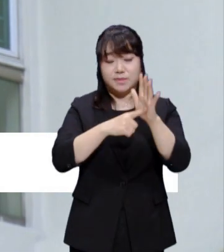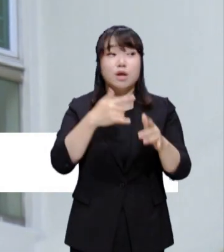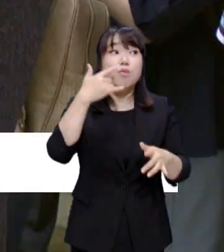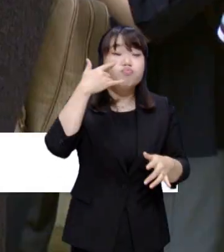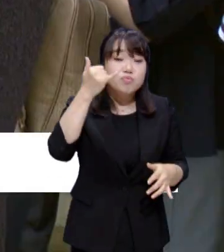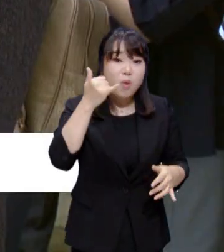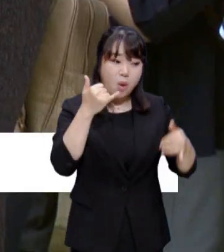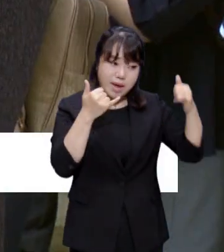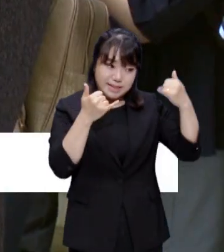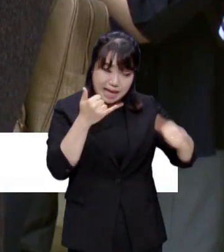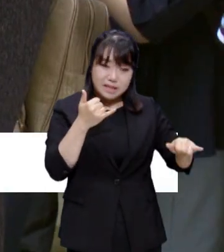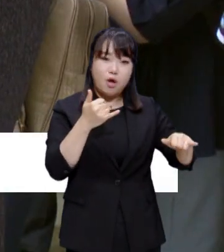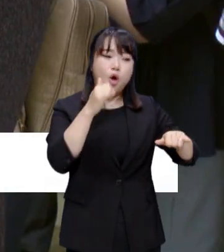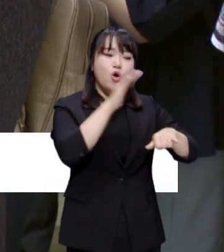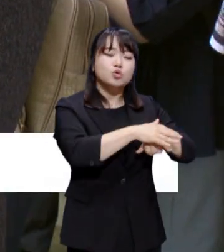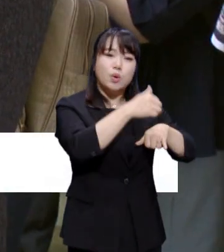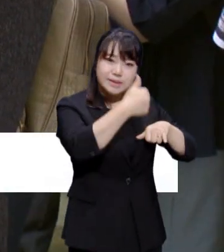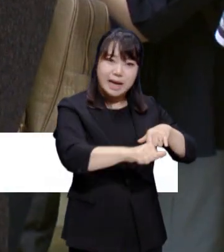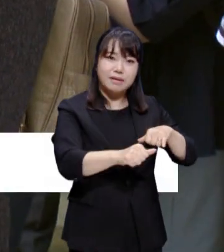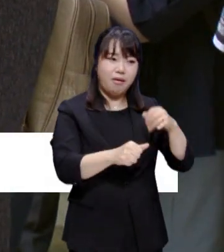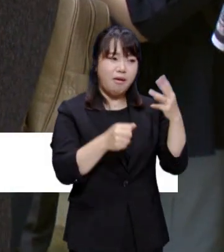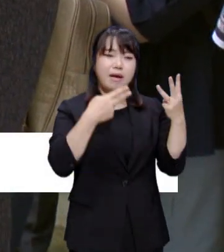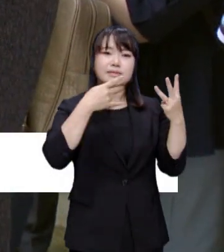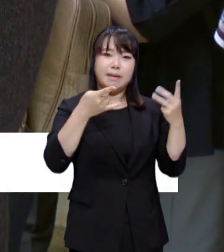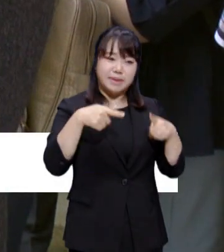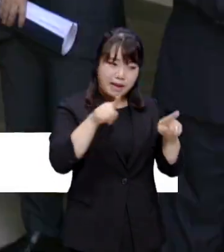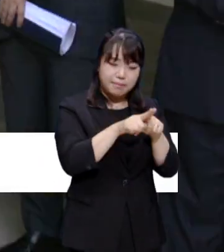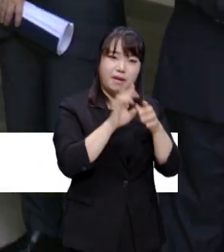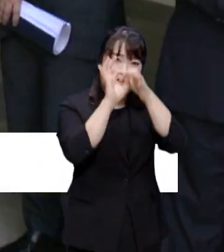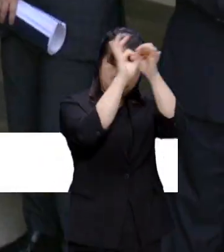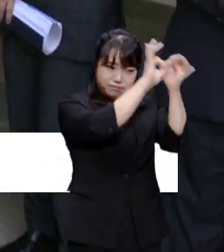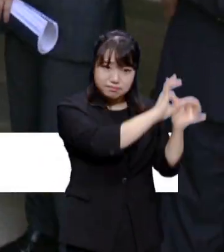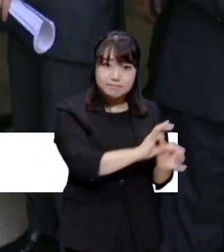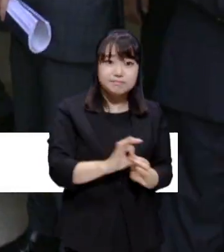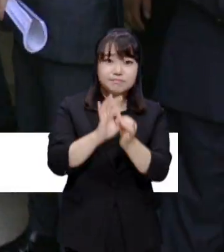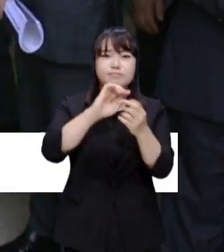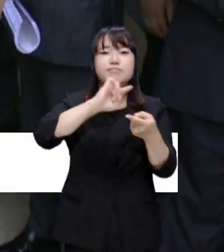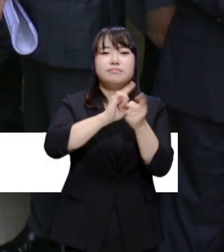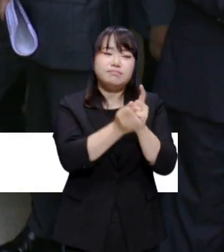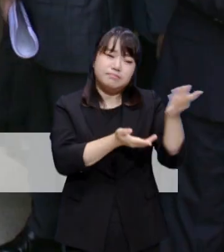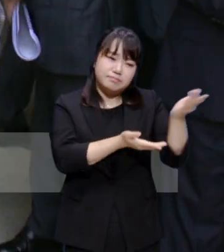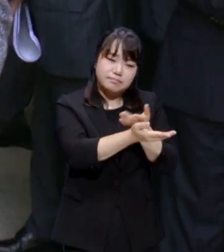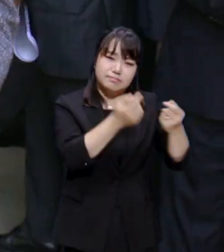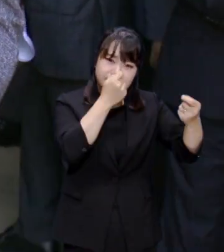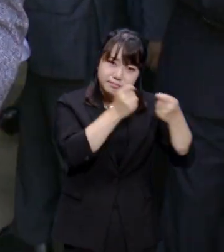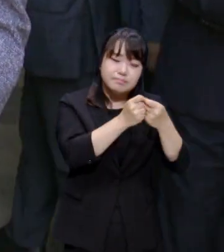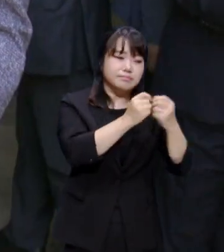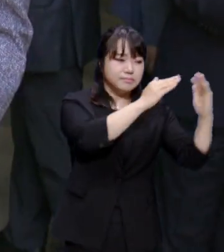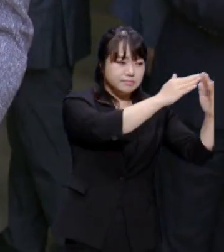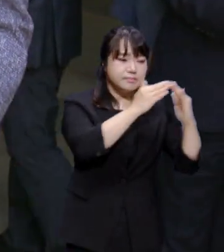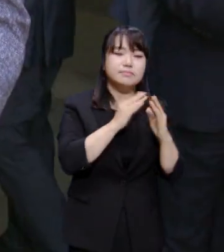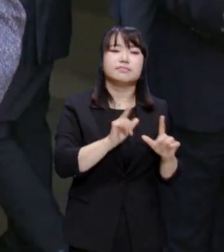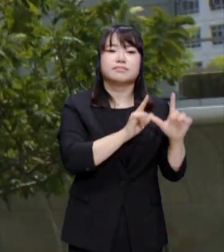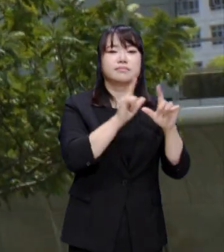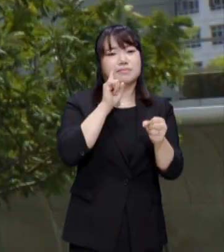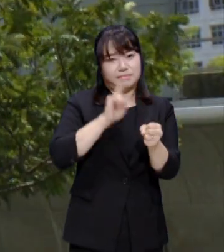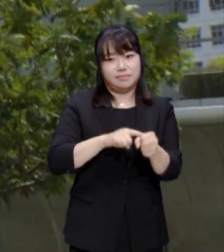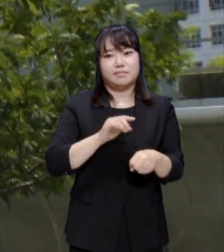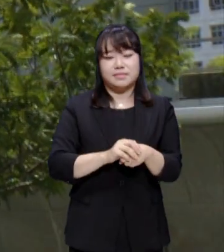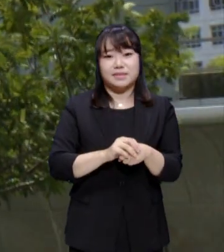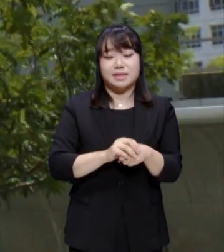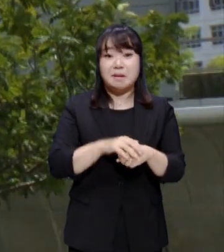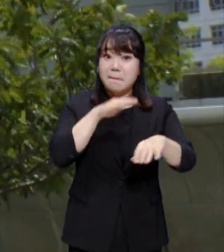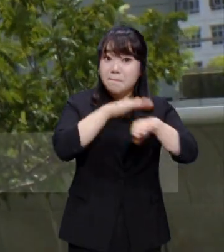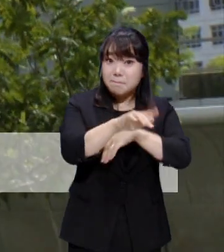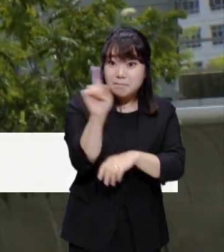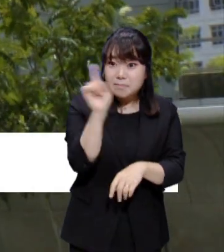자녀, 손자녀 등 3대가 한 지역사회에 살며 교류하는 걸 뜻합니다. 서울시가 구상하고 있는 세대 공존형